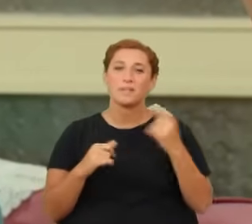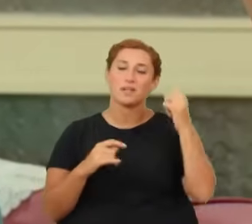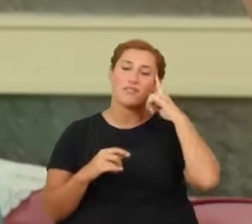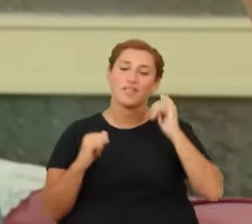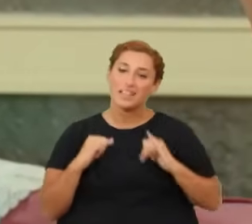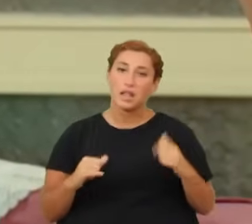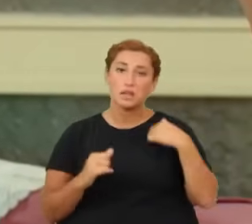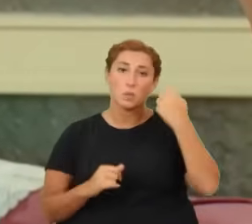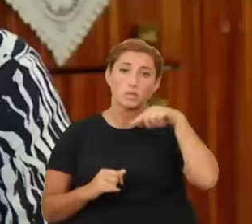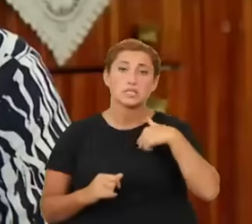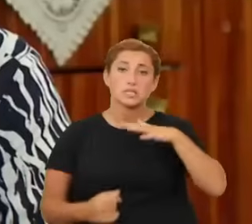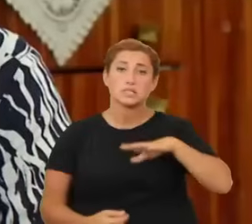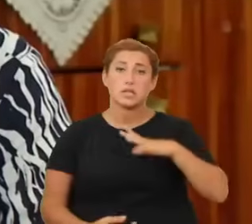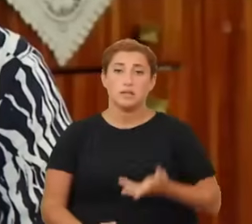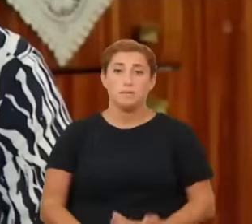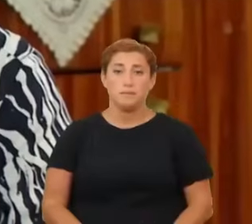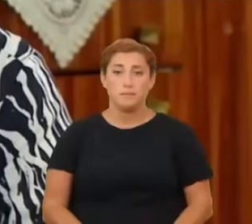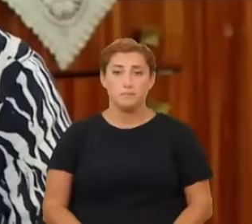biraz kafanı dinlersin diye istiyordum.